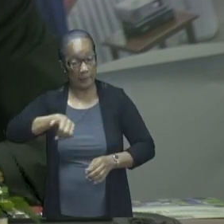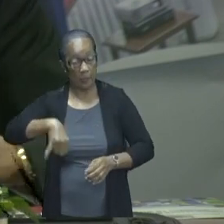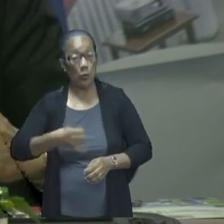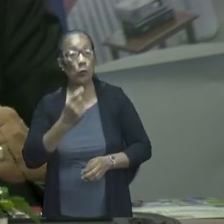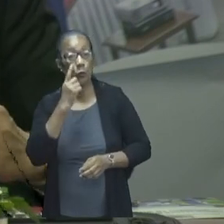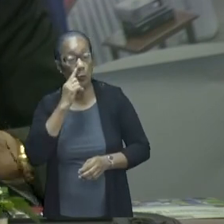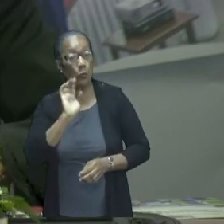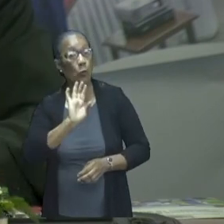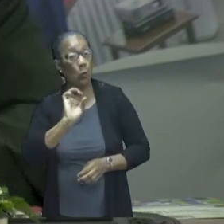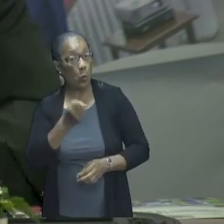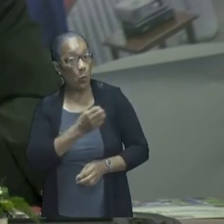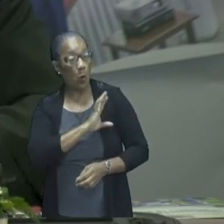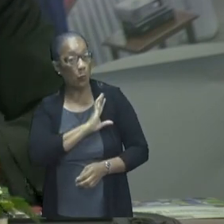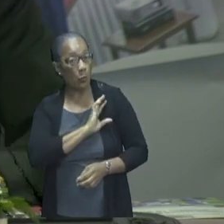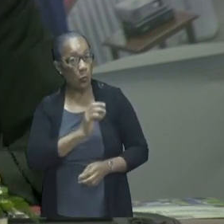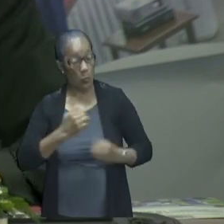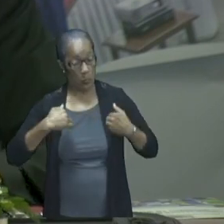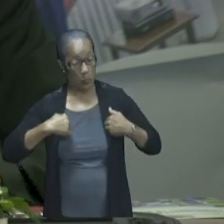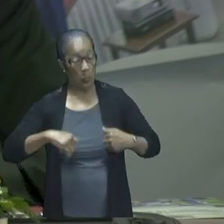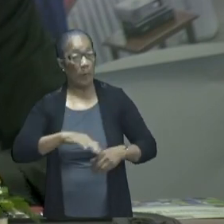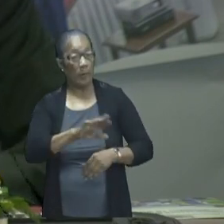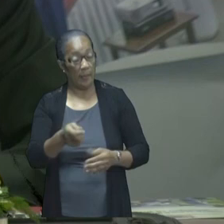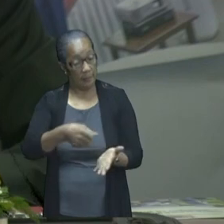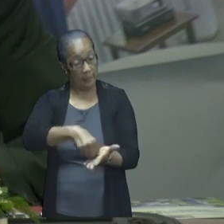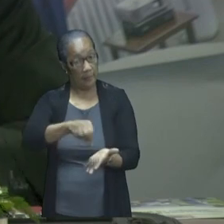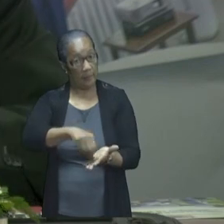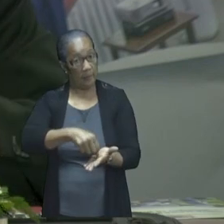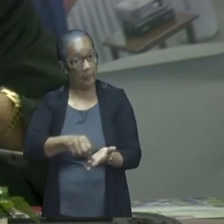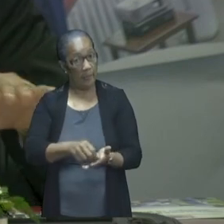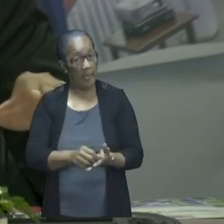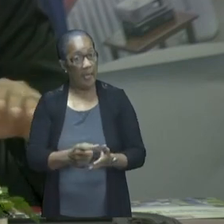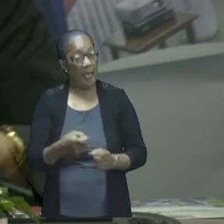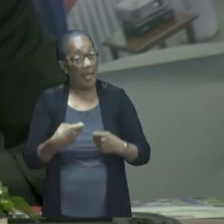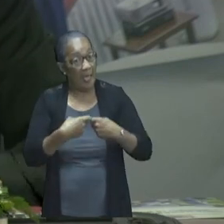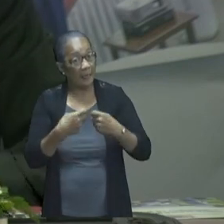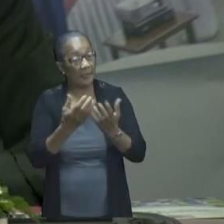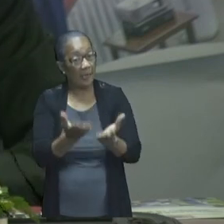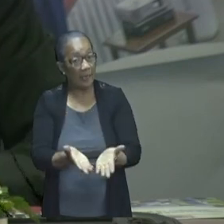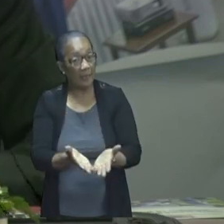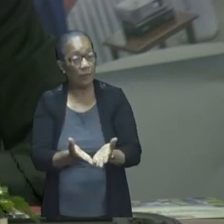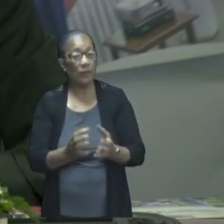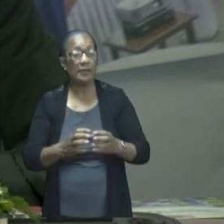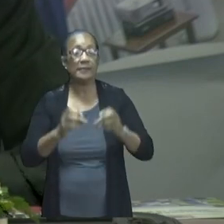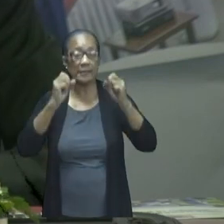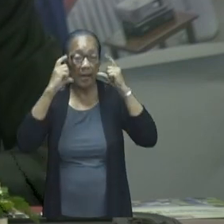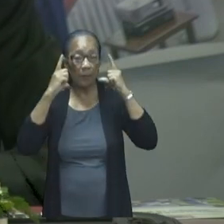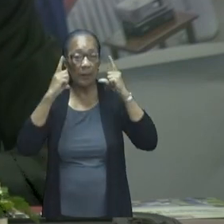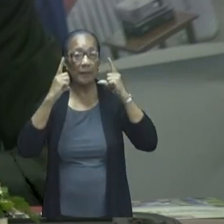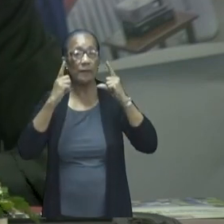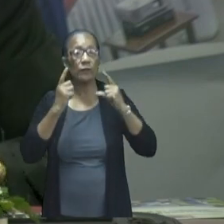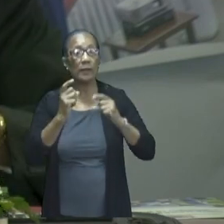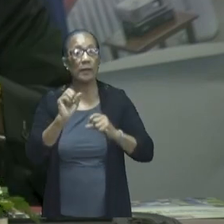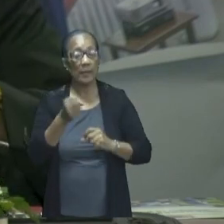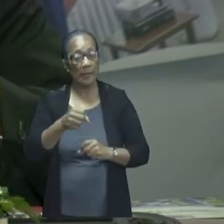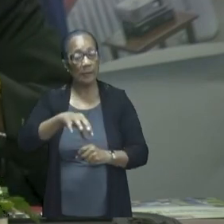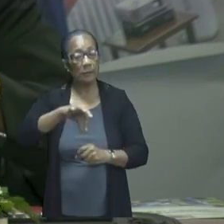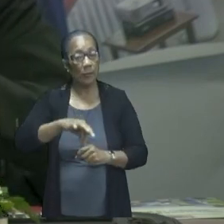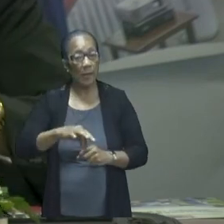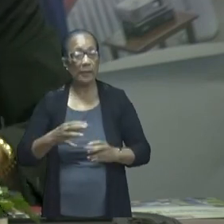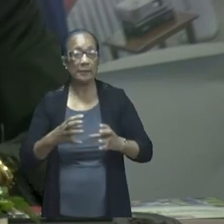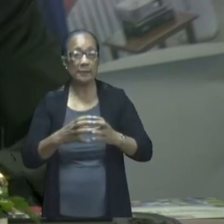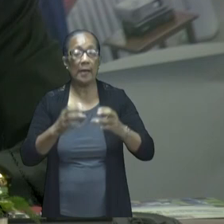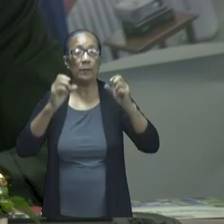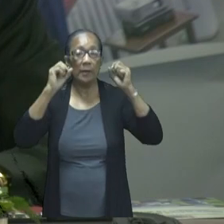arremato weer kunnen zware zullen we altijd teruggeven aan de samenleving totdat de samenleving die kracht